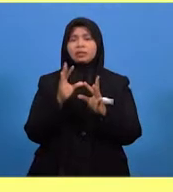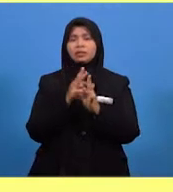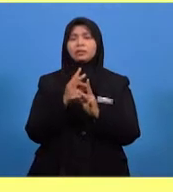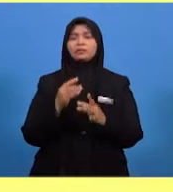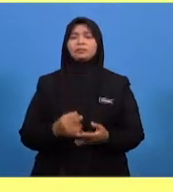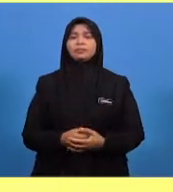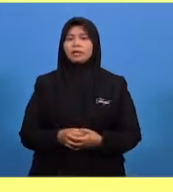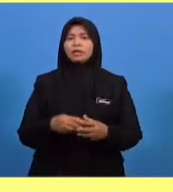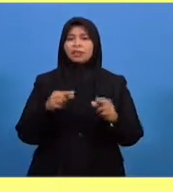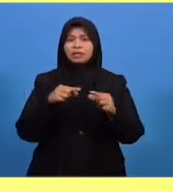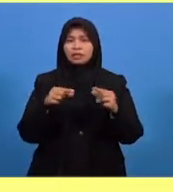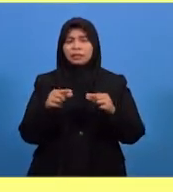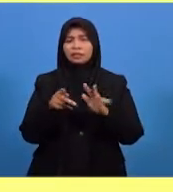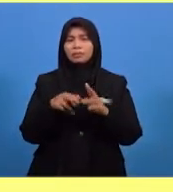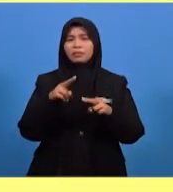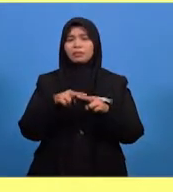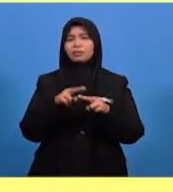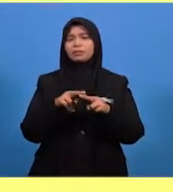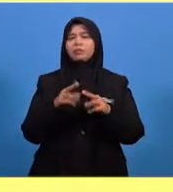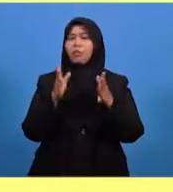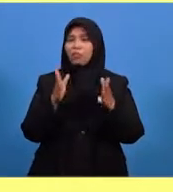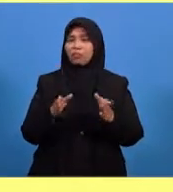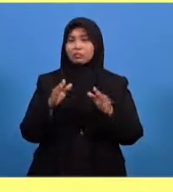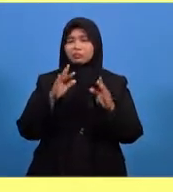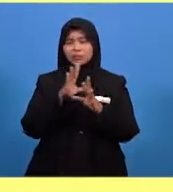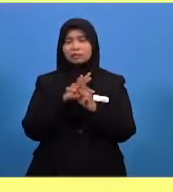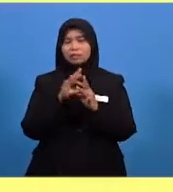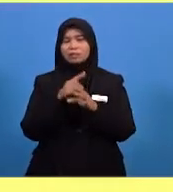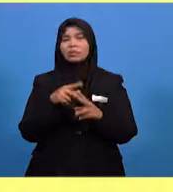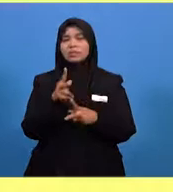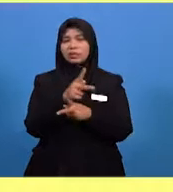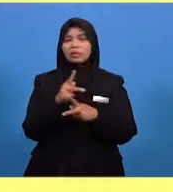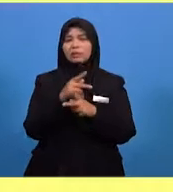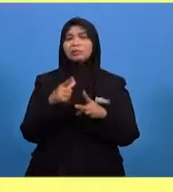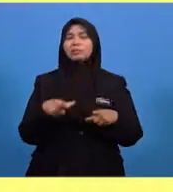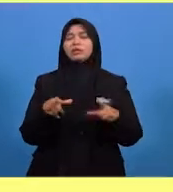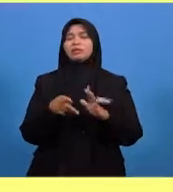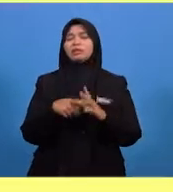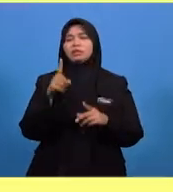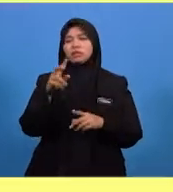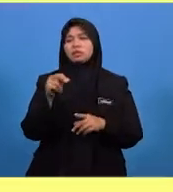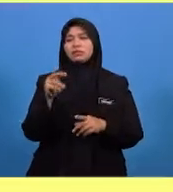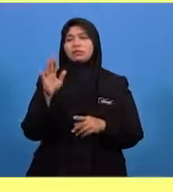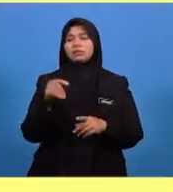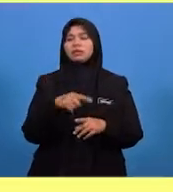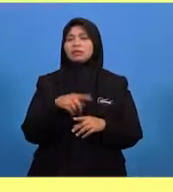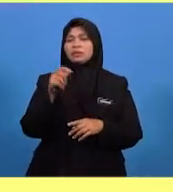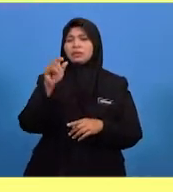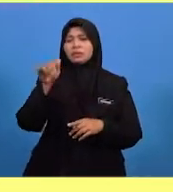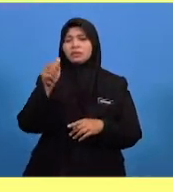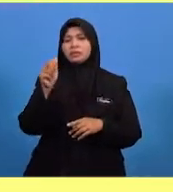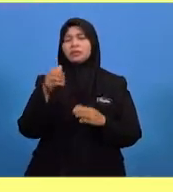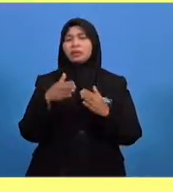kegiatan penduduk Sarawak dikawal melalui persatuan yang ditaja oleh jepun